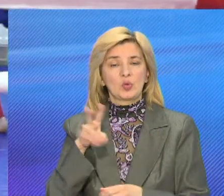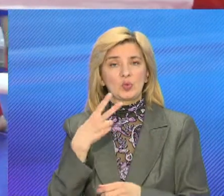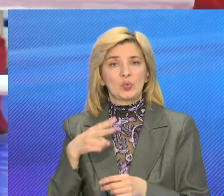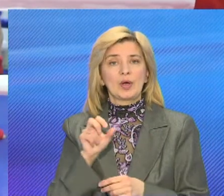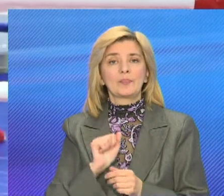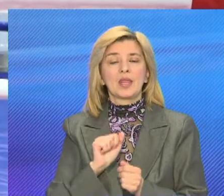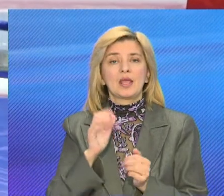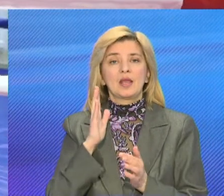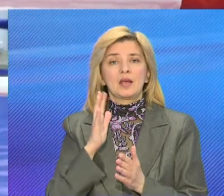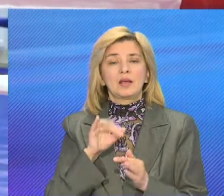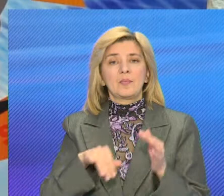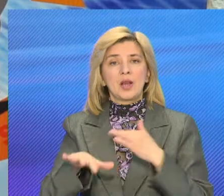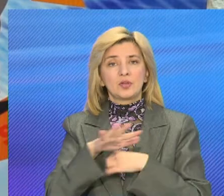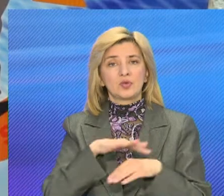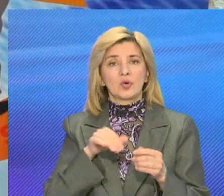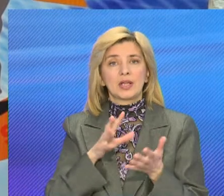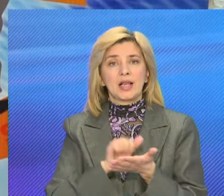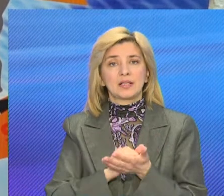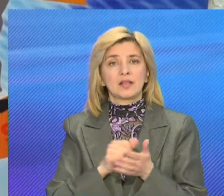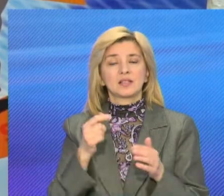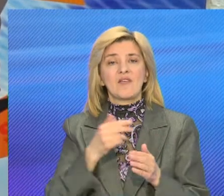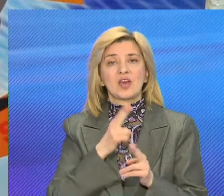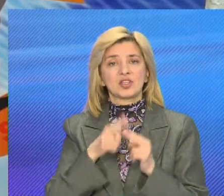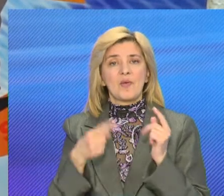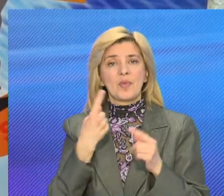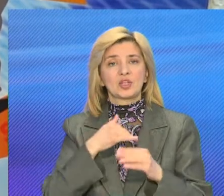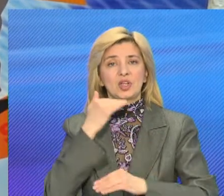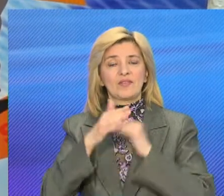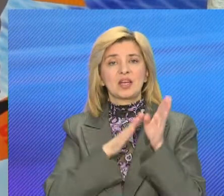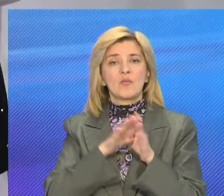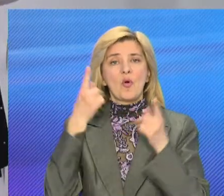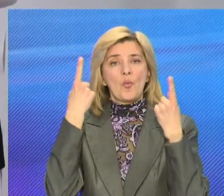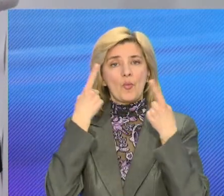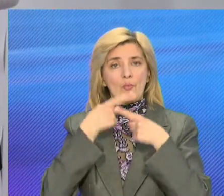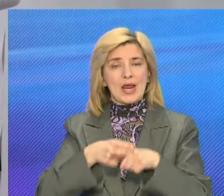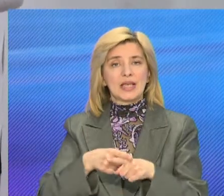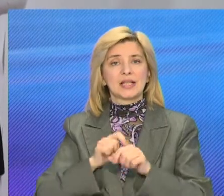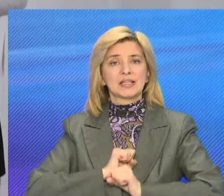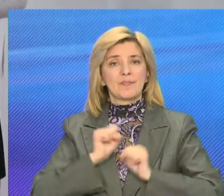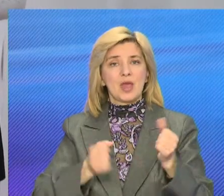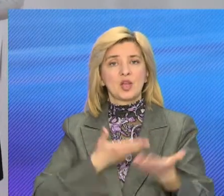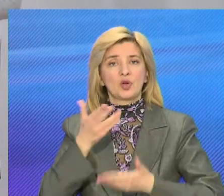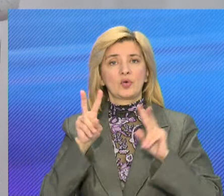кікбоксінгам і тайскім боксам у Гродні завяршае першы этап рэалізацыі рэспубліканскага праекта «Смелы крок».